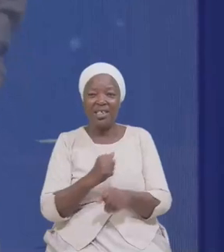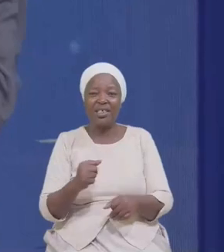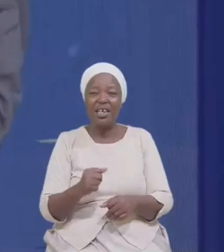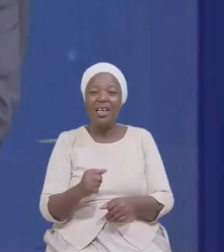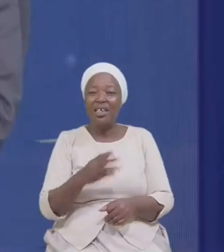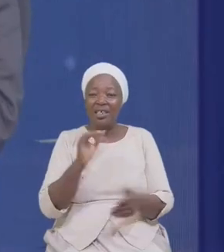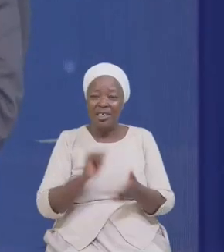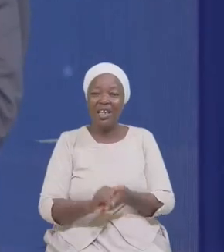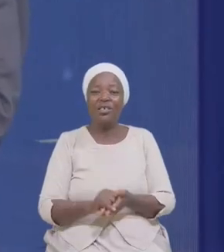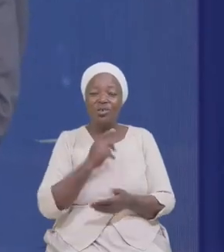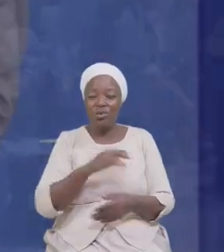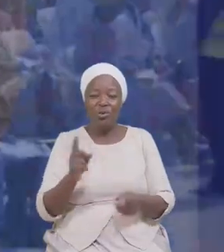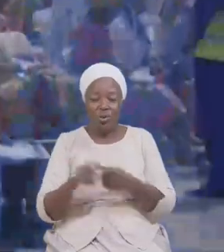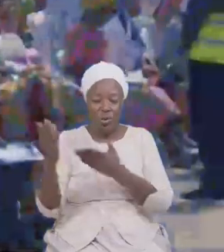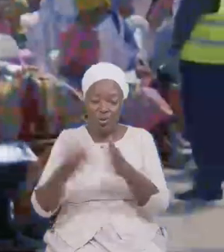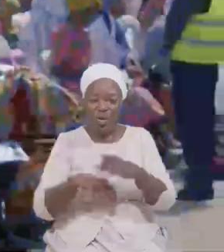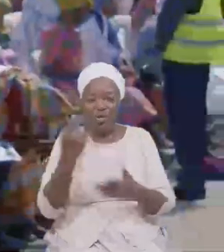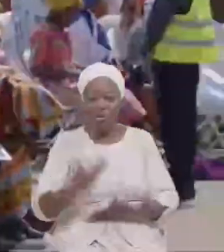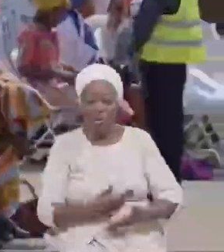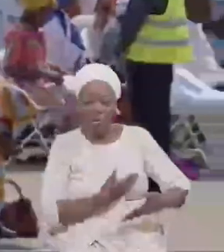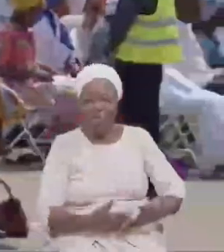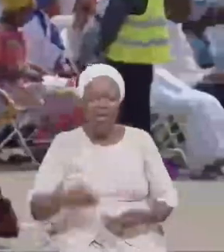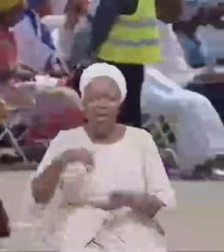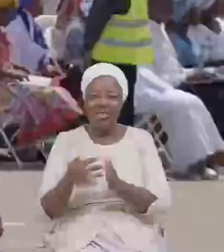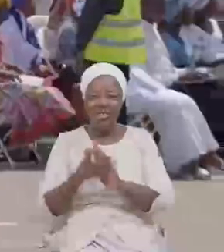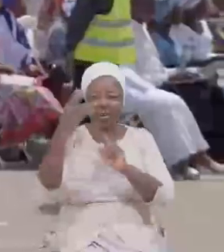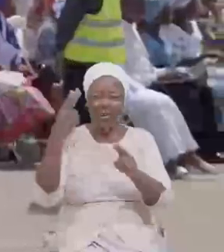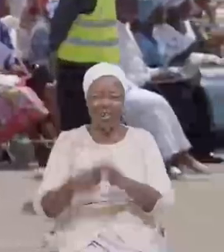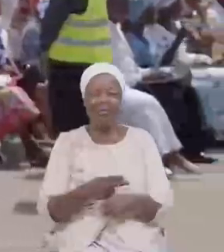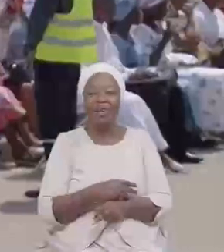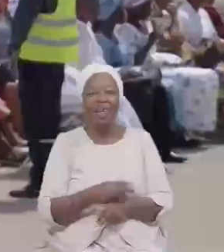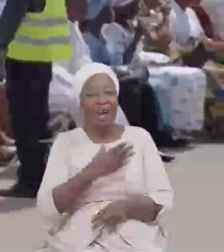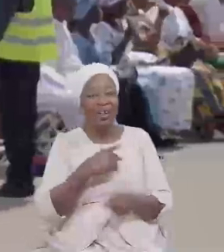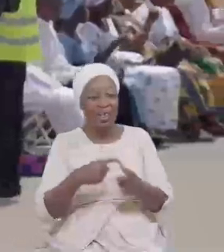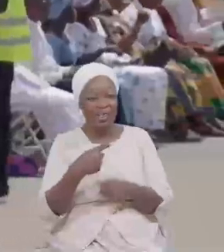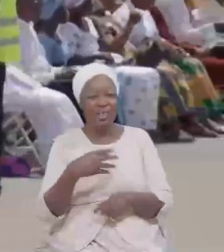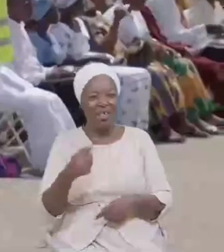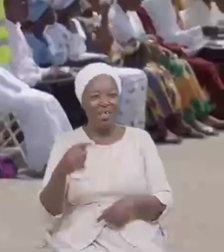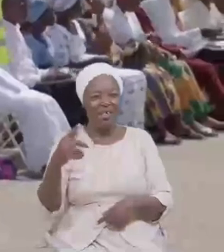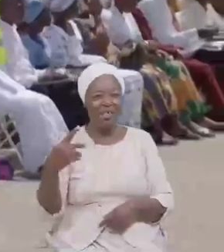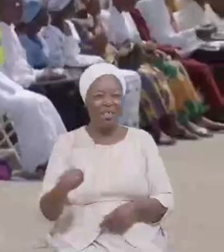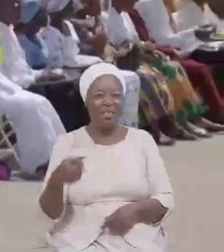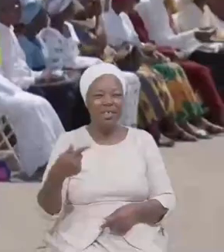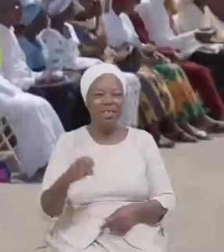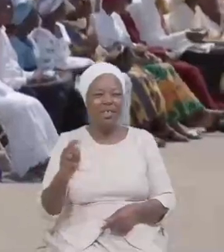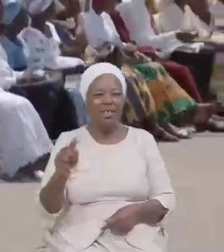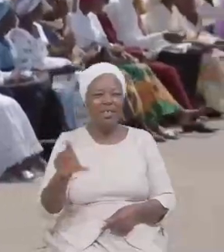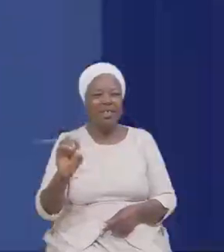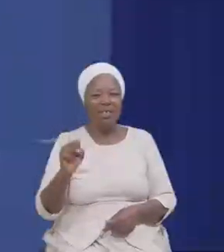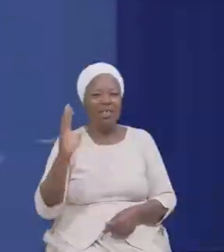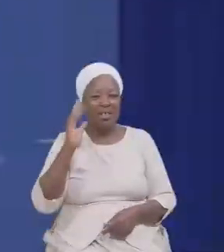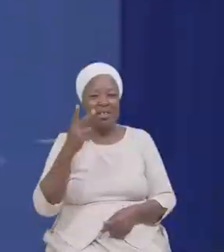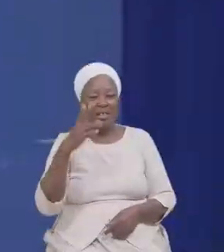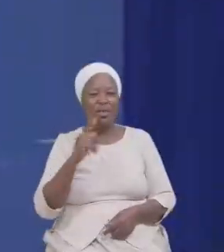enfants biologiques viendront dans ta famille au nom de Jésus. Il dit, les nations verront ta